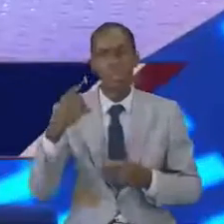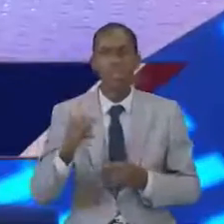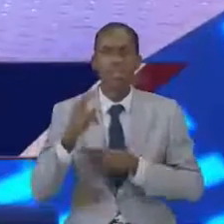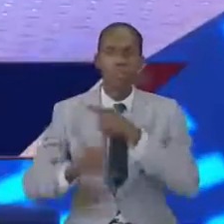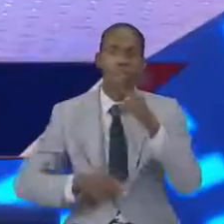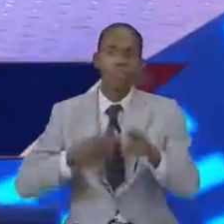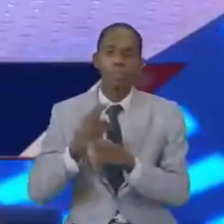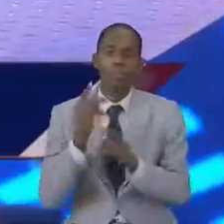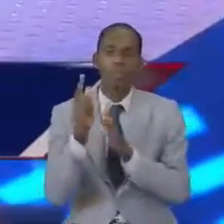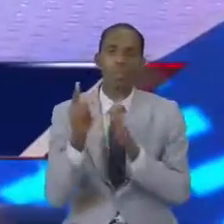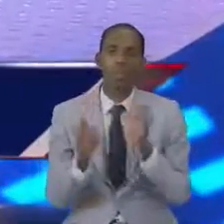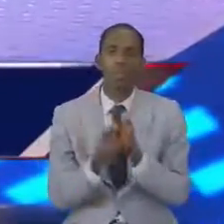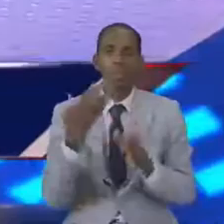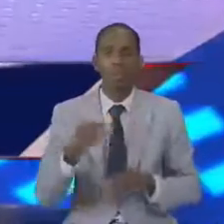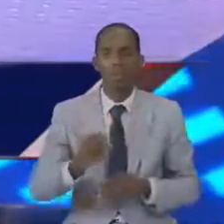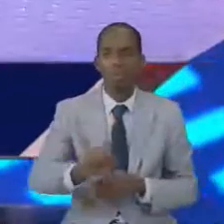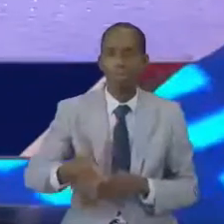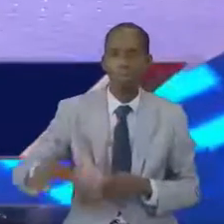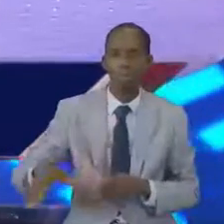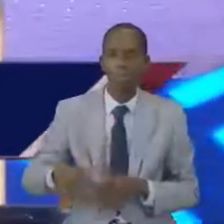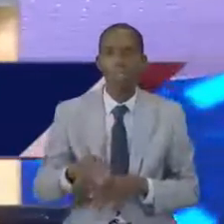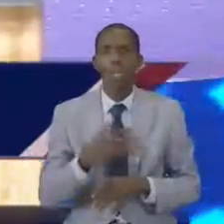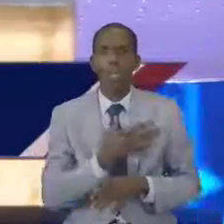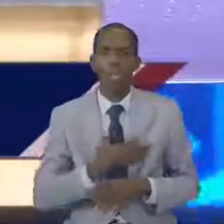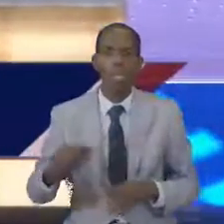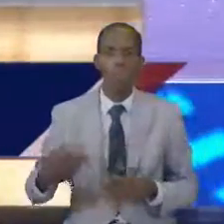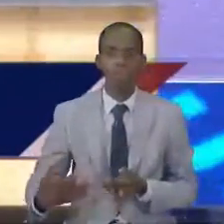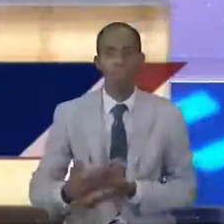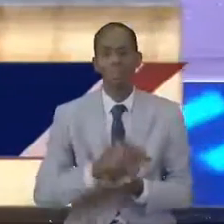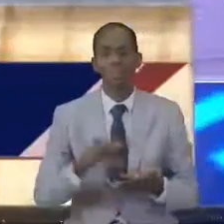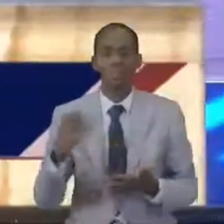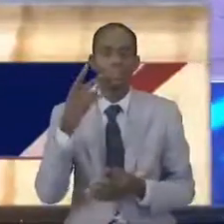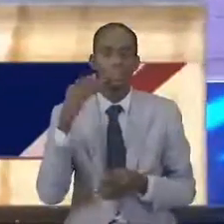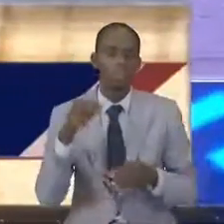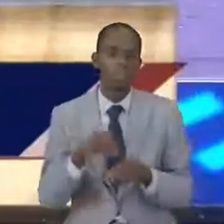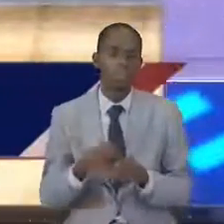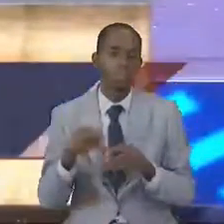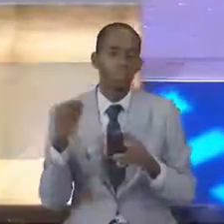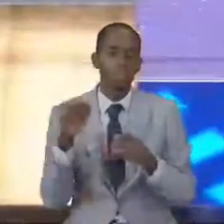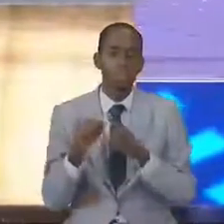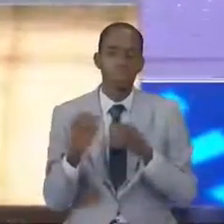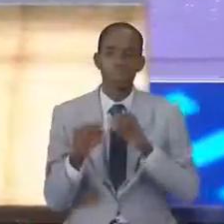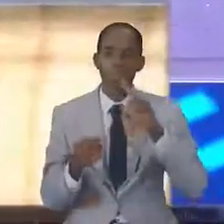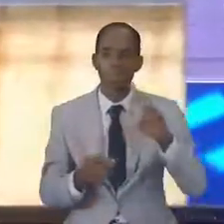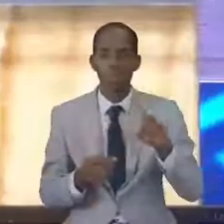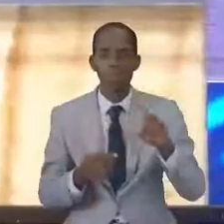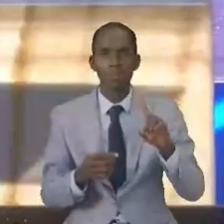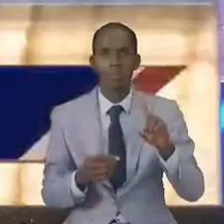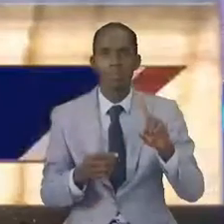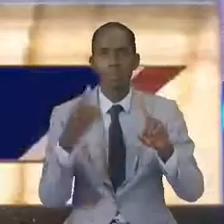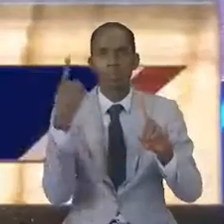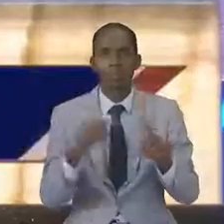compréhension de la loi universelle de semer et de moissonneuse il y a trois choses que nous considérons ici premièrement